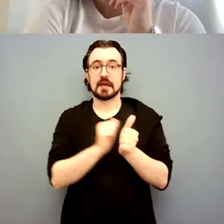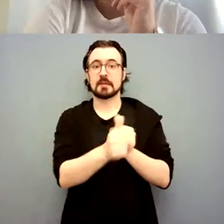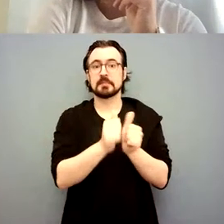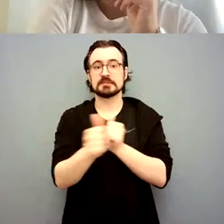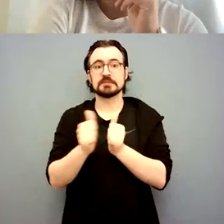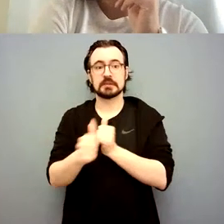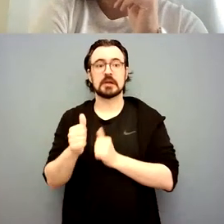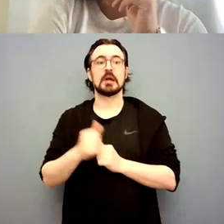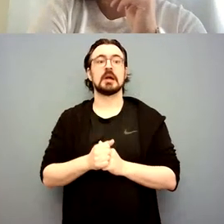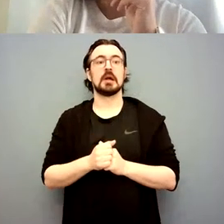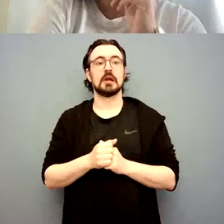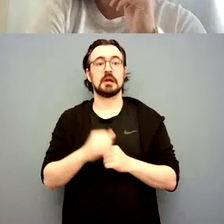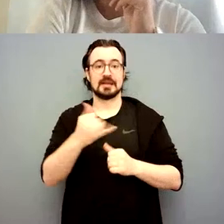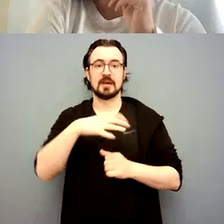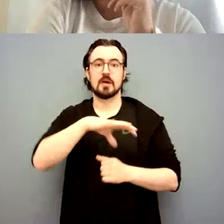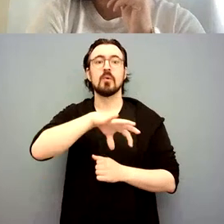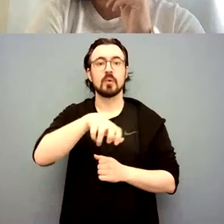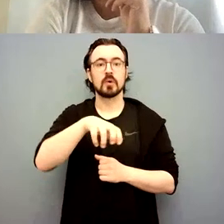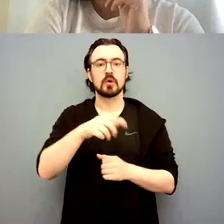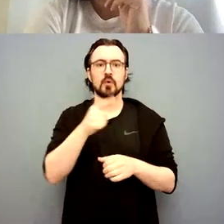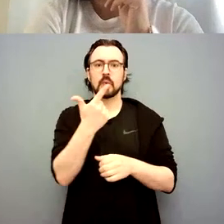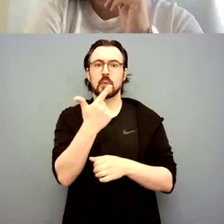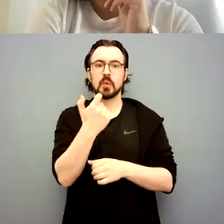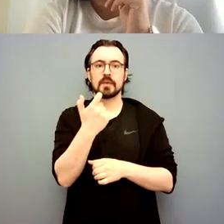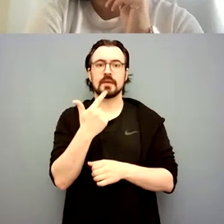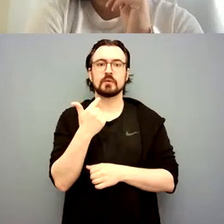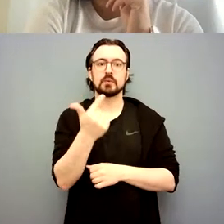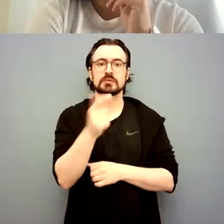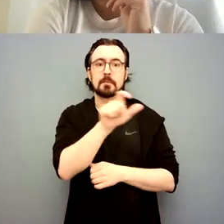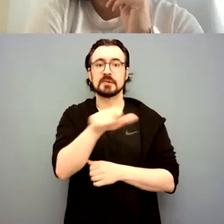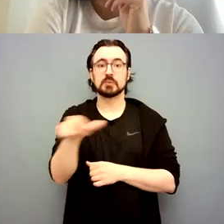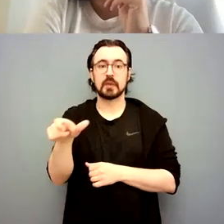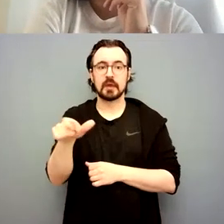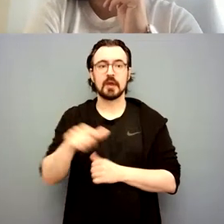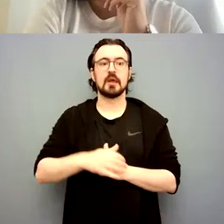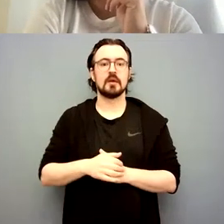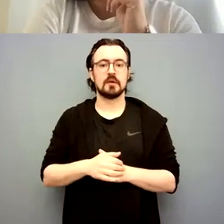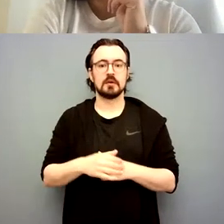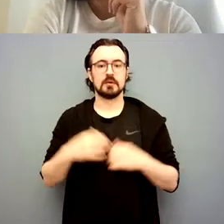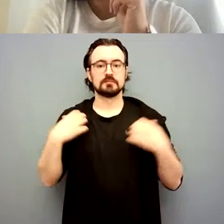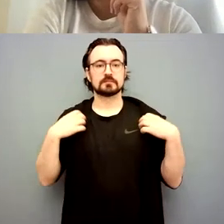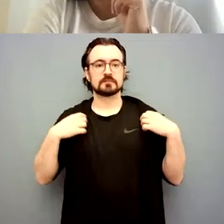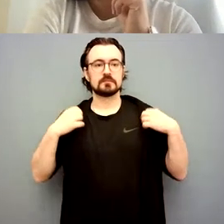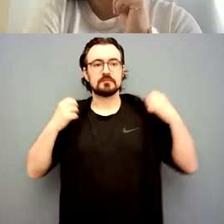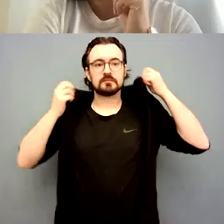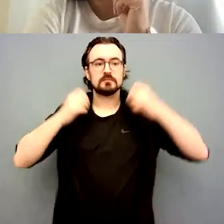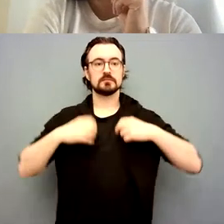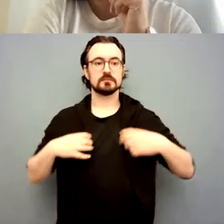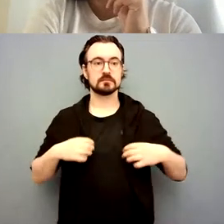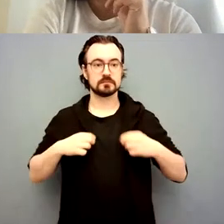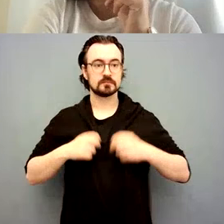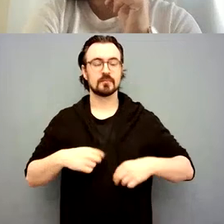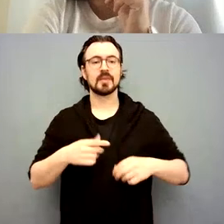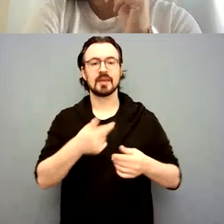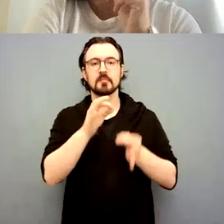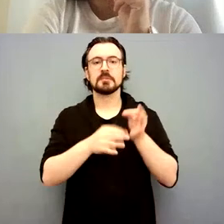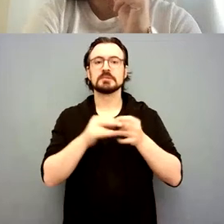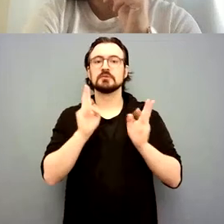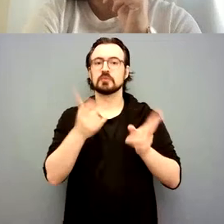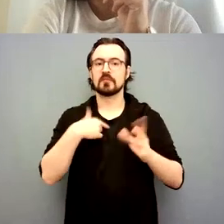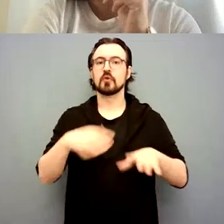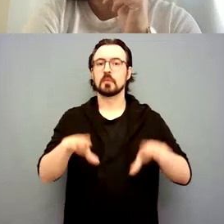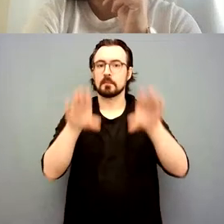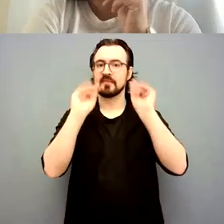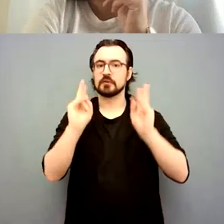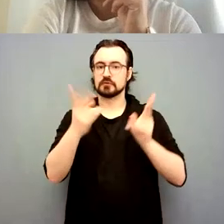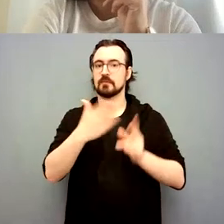i regionen 70 000 personer. Så att det är precis det som vi uppfattar som vår